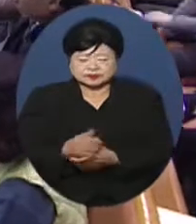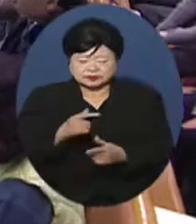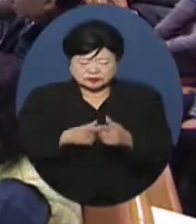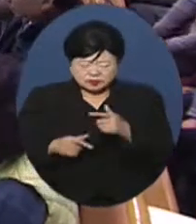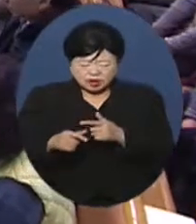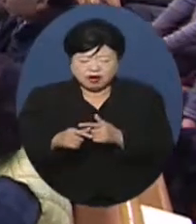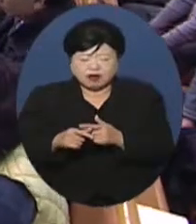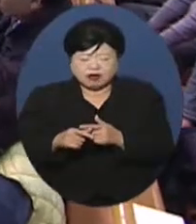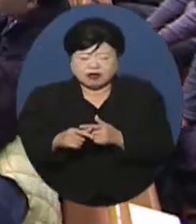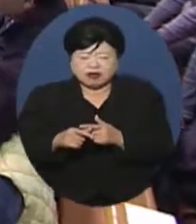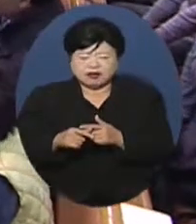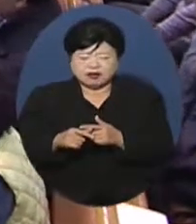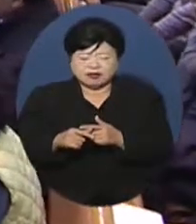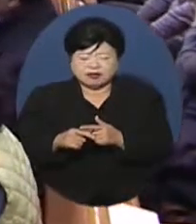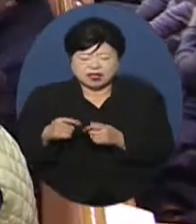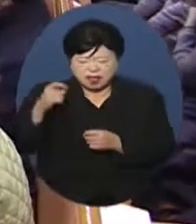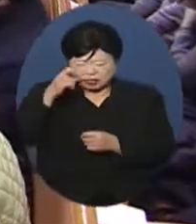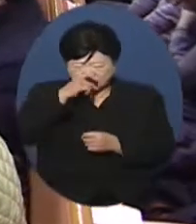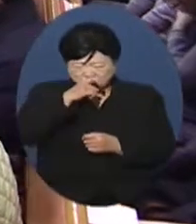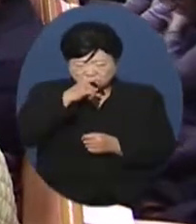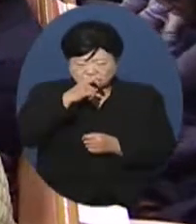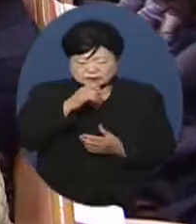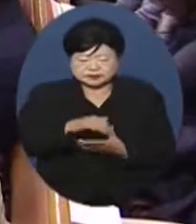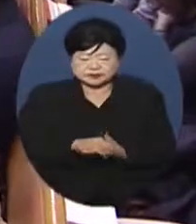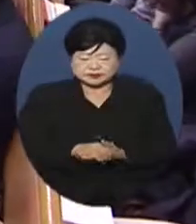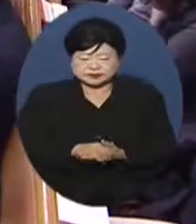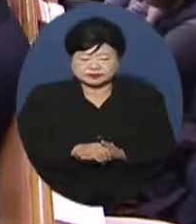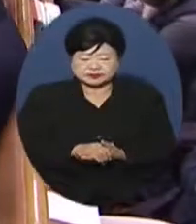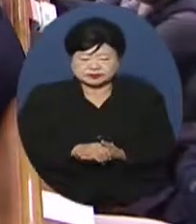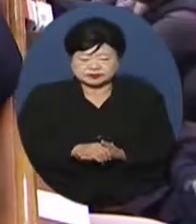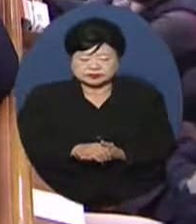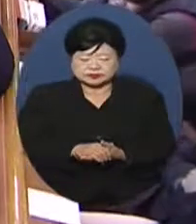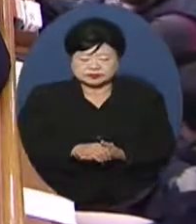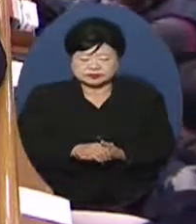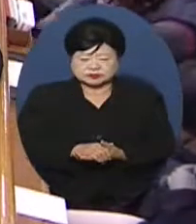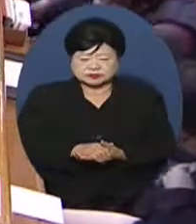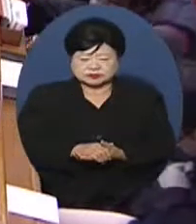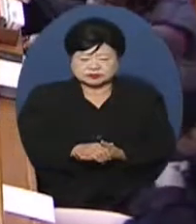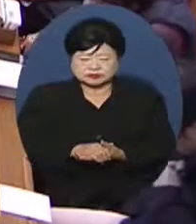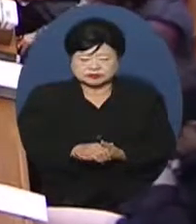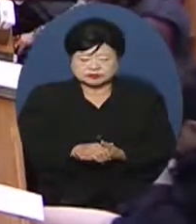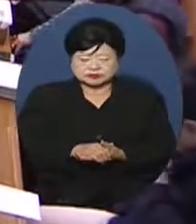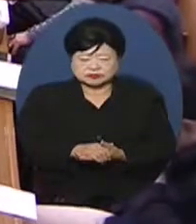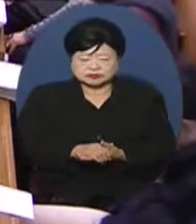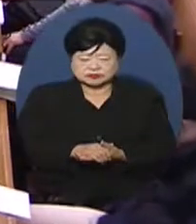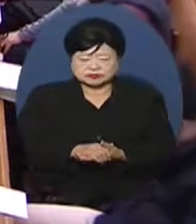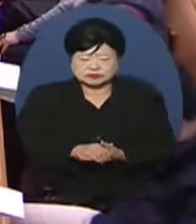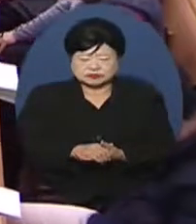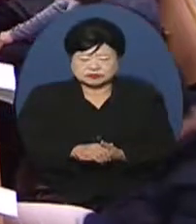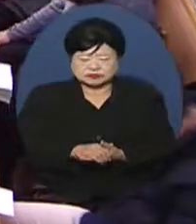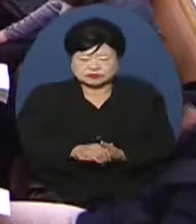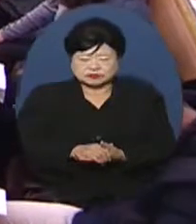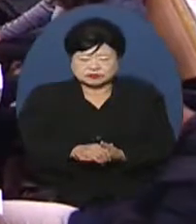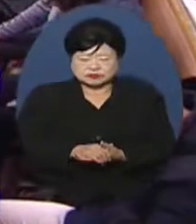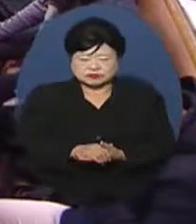굉장히 예 5위는 목이 잘리게 아토